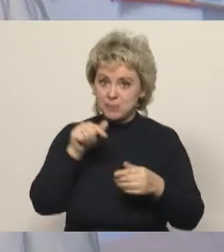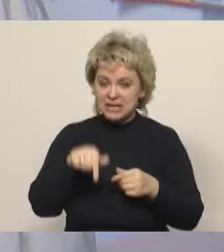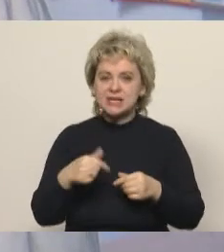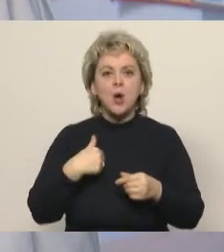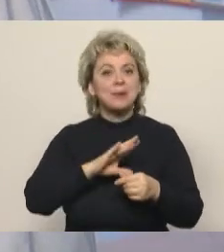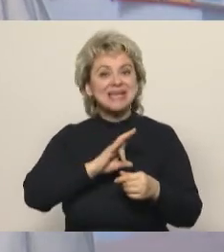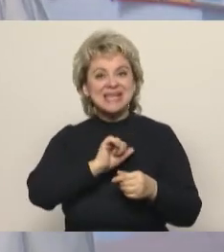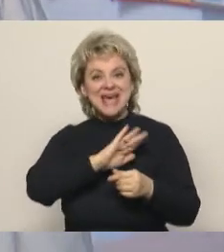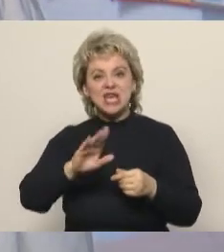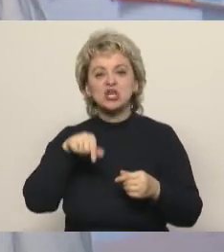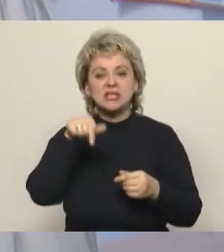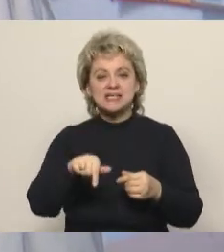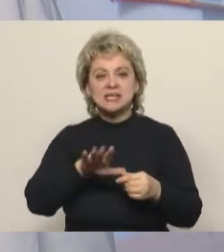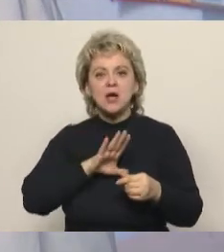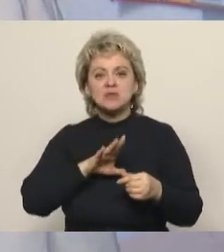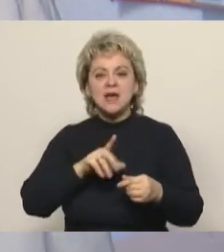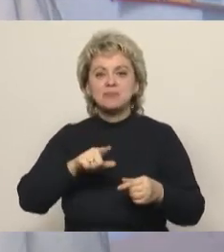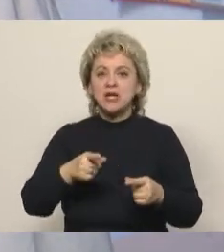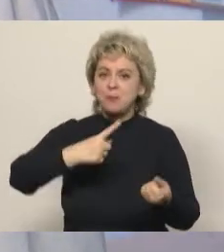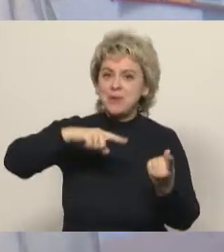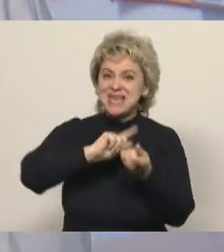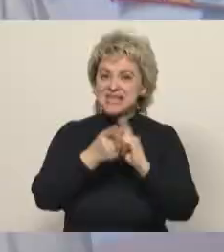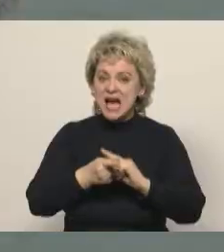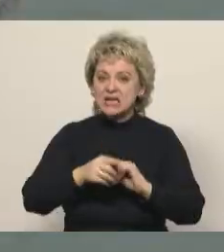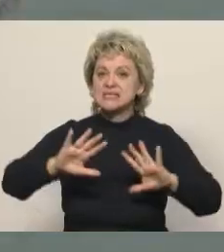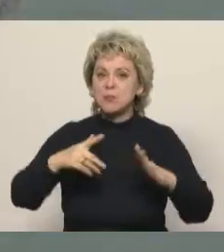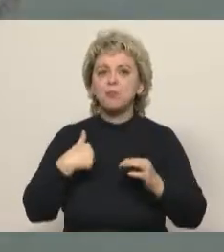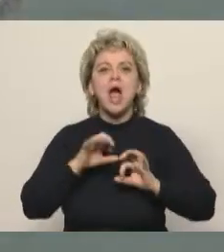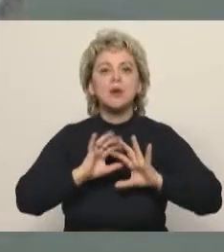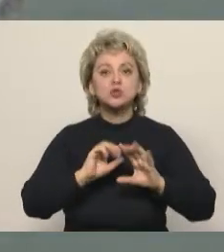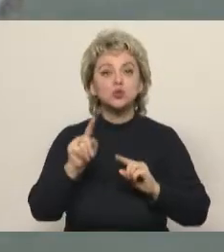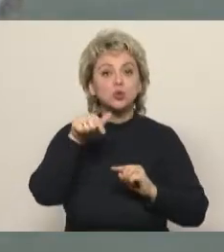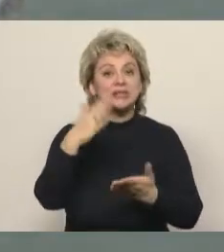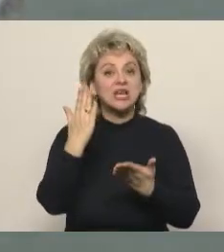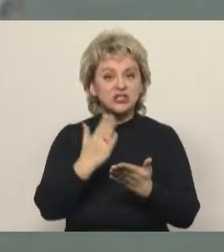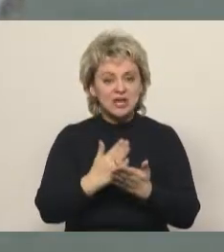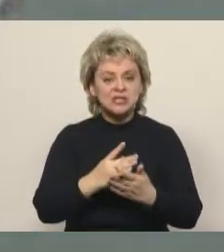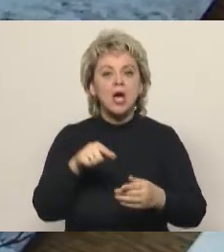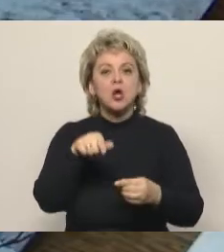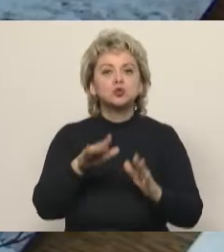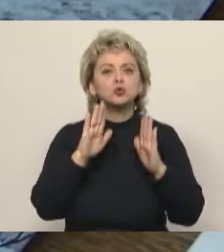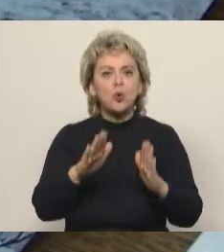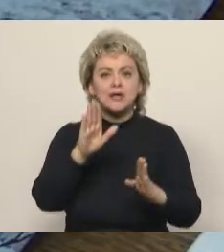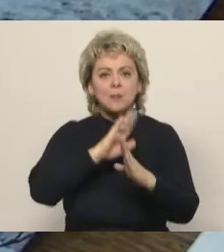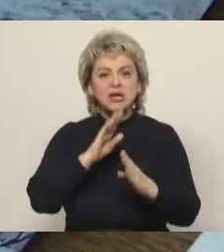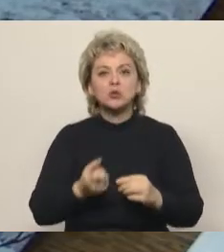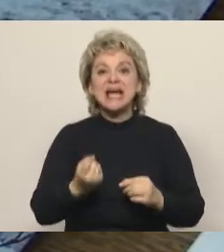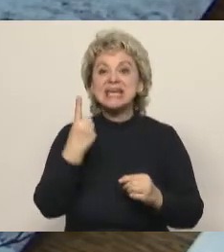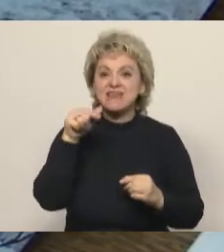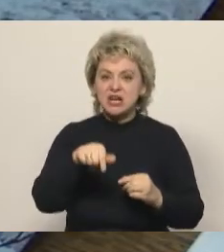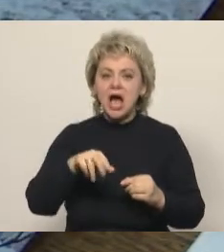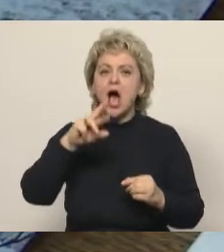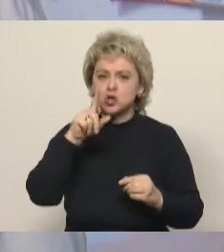не извращали события, то есть мы объяснили, что это есть не что иное, как только природное явление, то